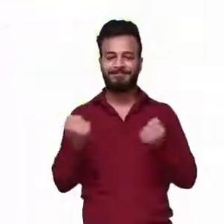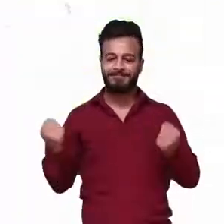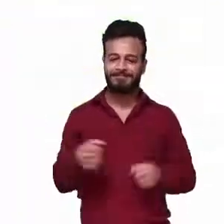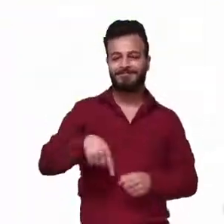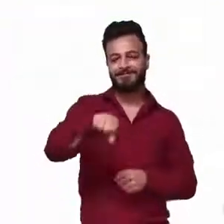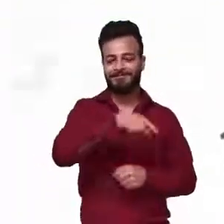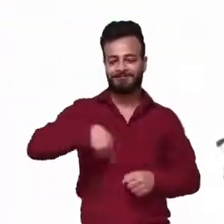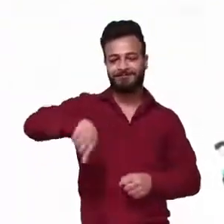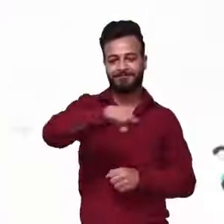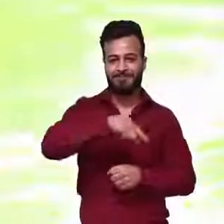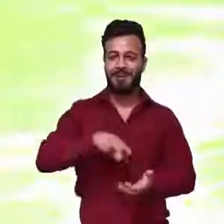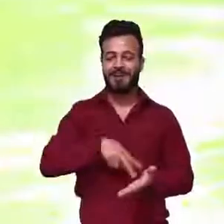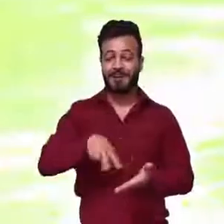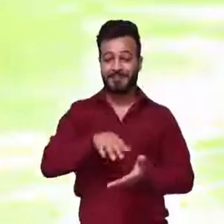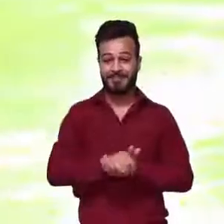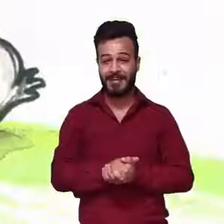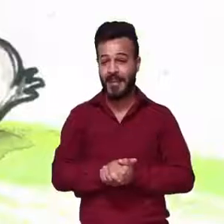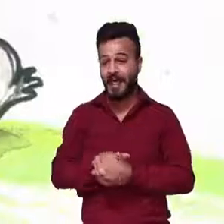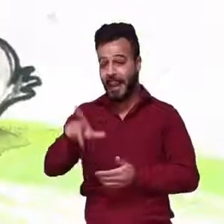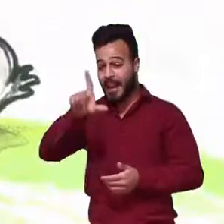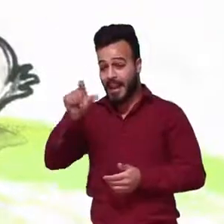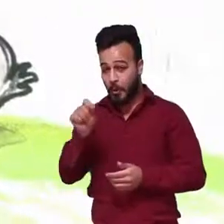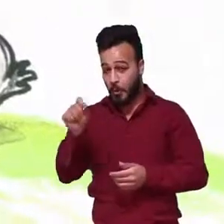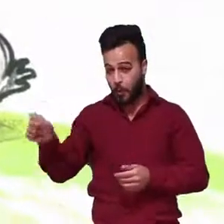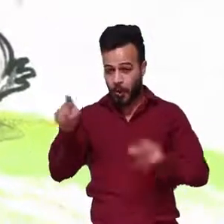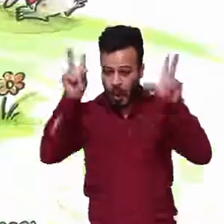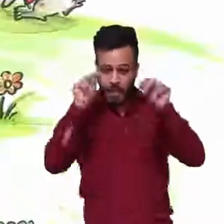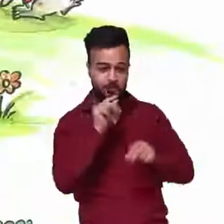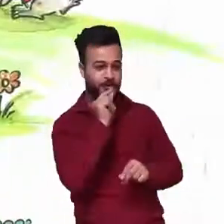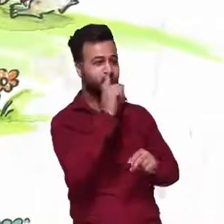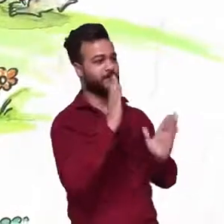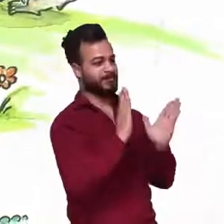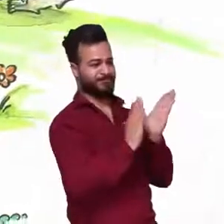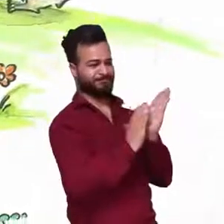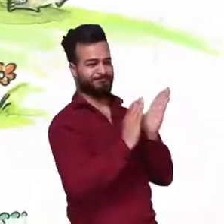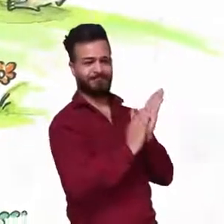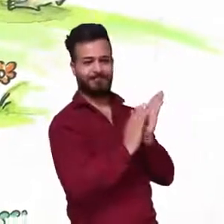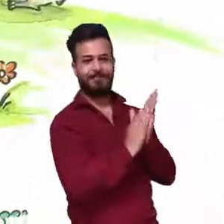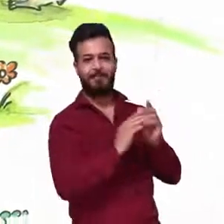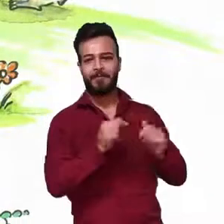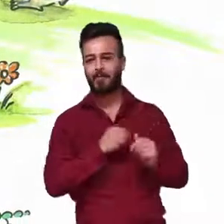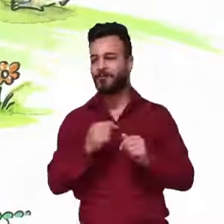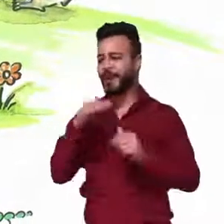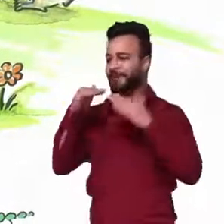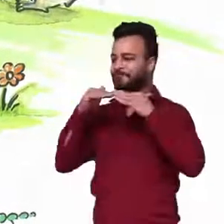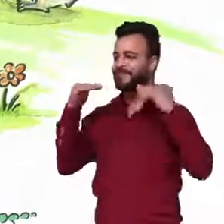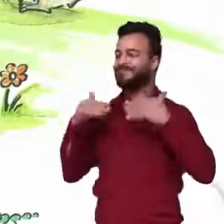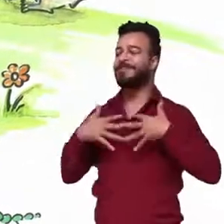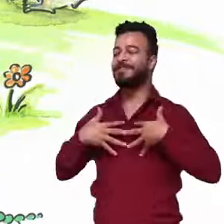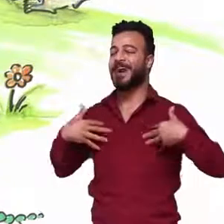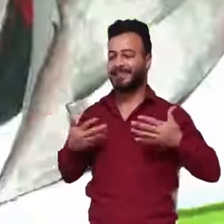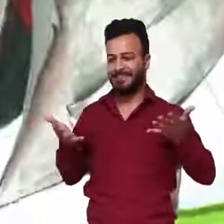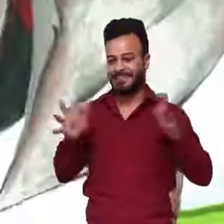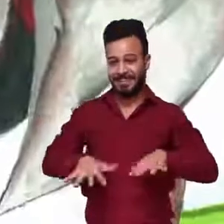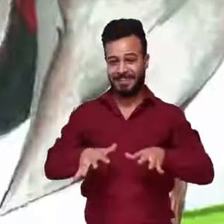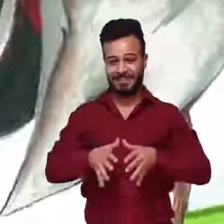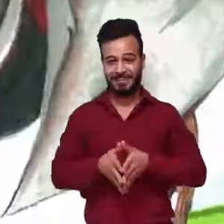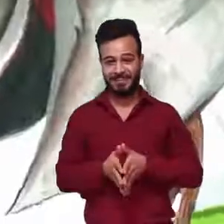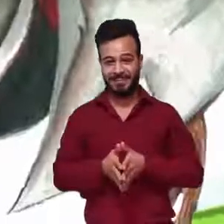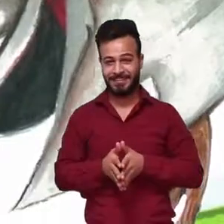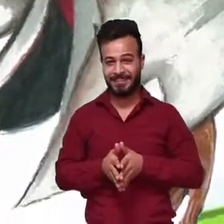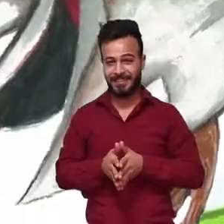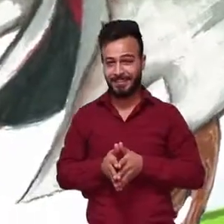والدوران، وكلما سمع هتاف الأرنب وتصفيقه كان يبتسم ويفرح كثيراً.